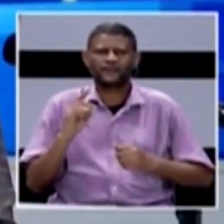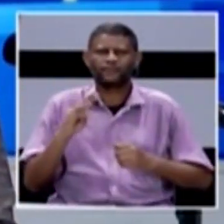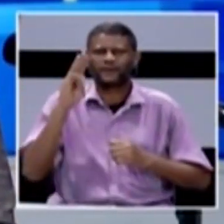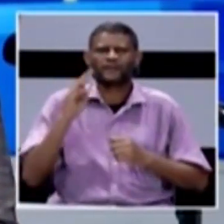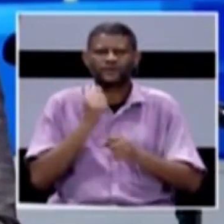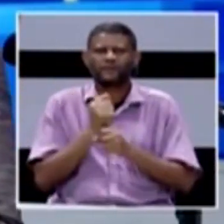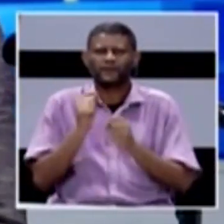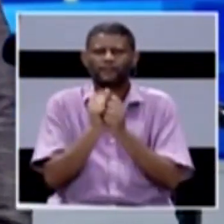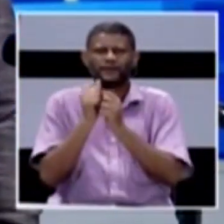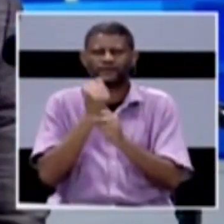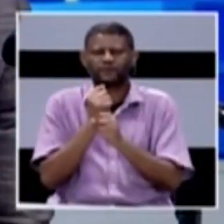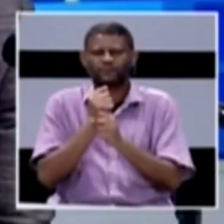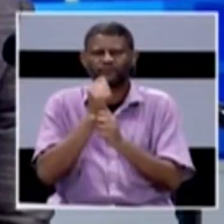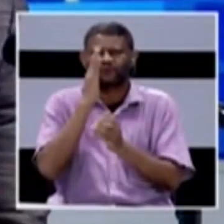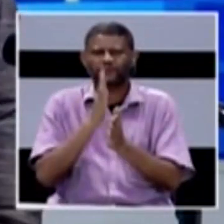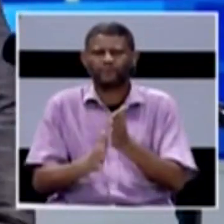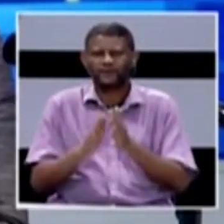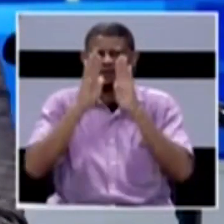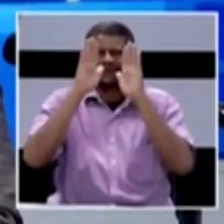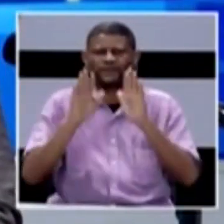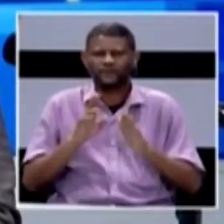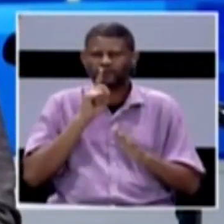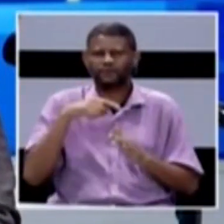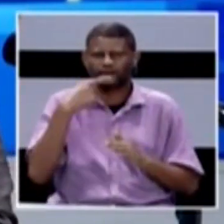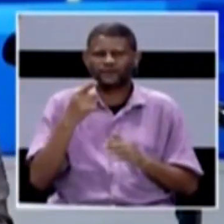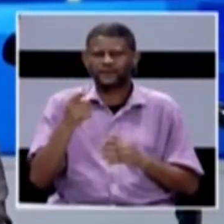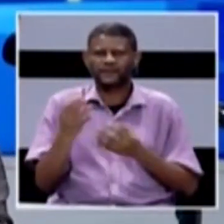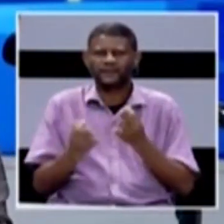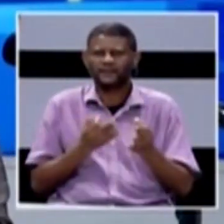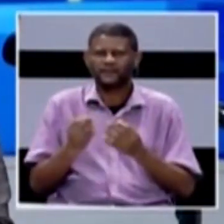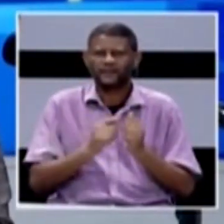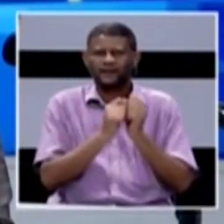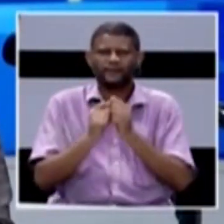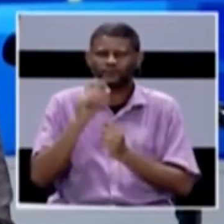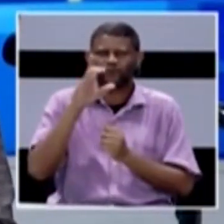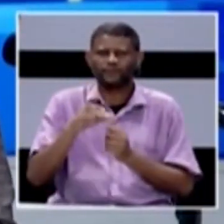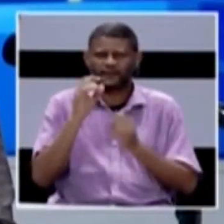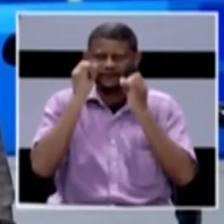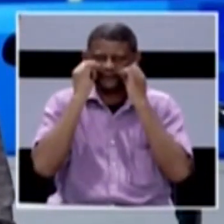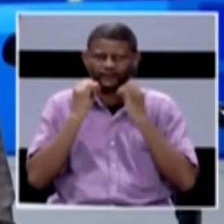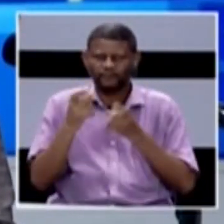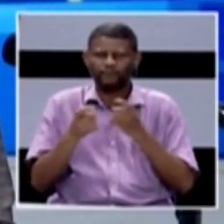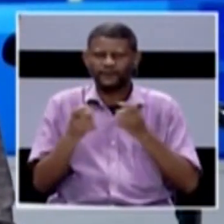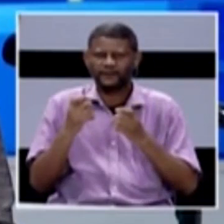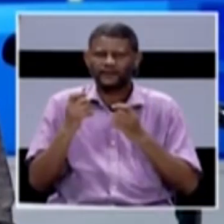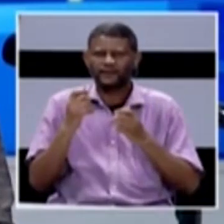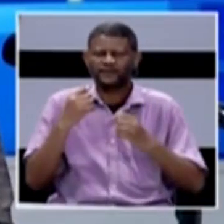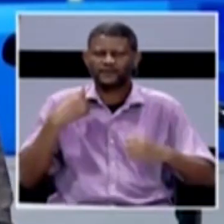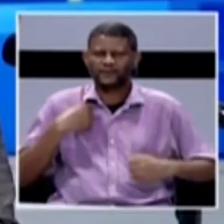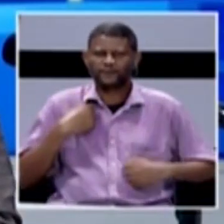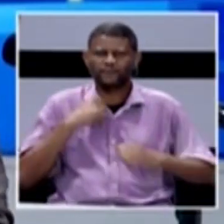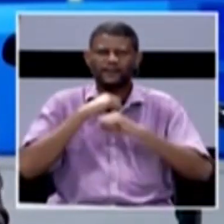ስራሕቲ ዝነኣድ እዮም ተባሂሉ እዚ ዝተሓበረ ሓበራዊ ኮሚቴ ጸጥታ ምምሕዳርን ሰራዊት ምክልኻል